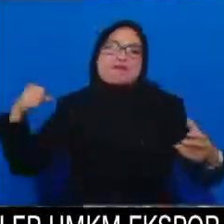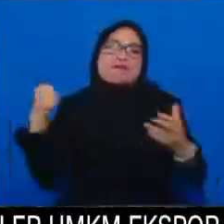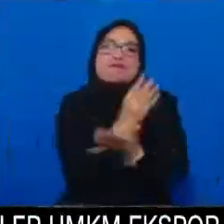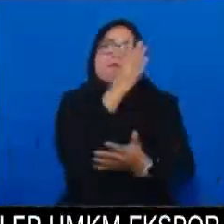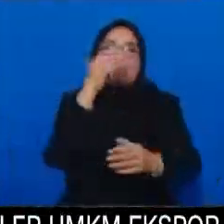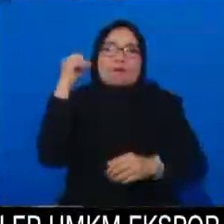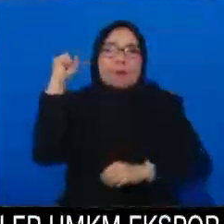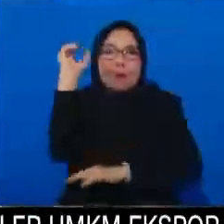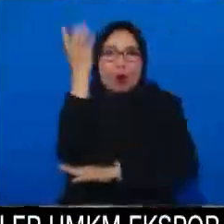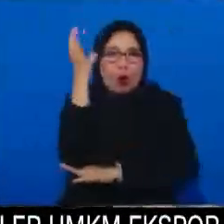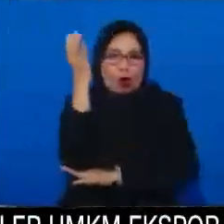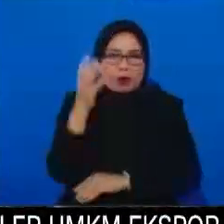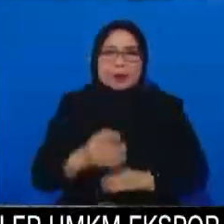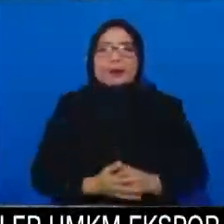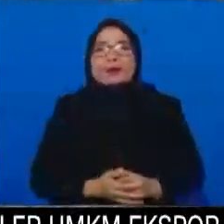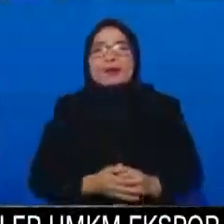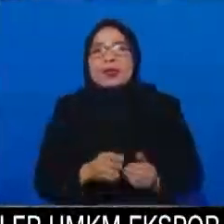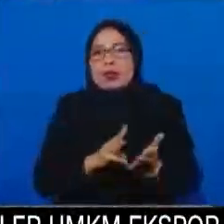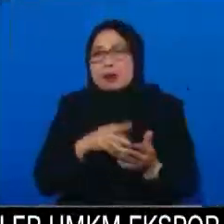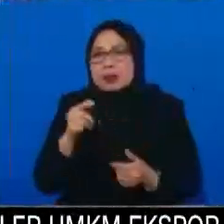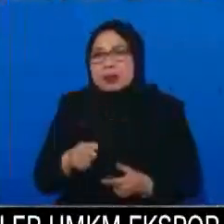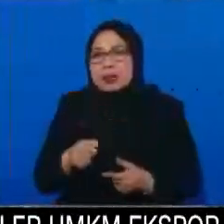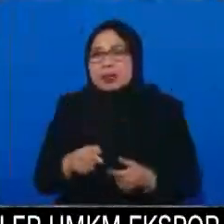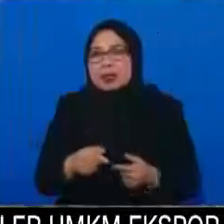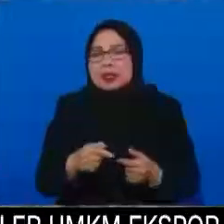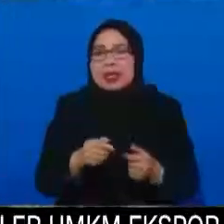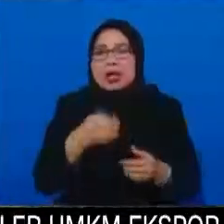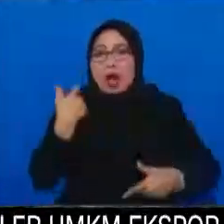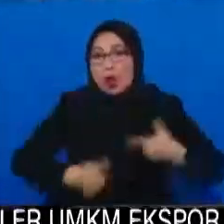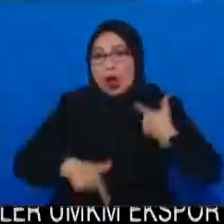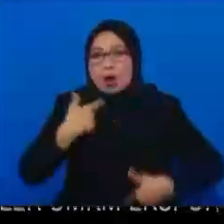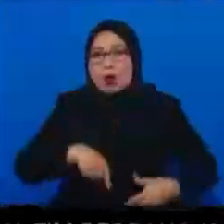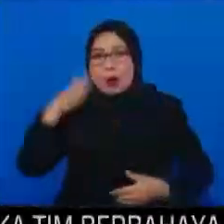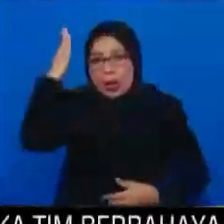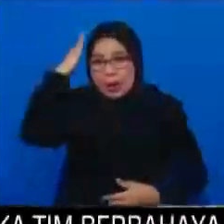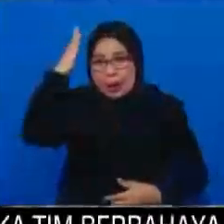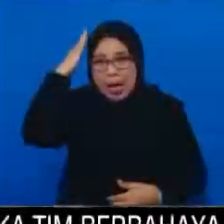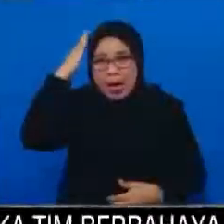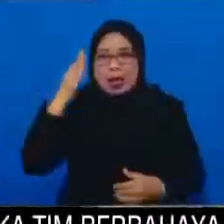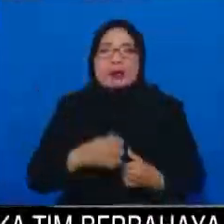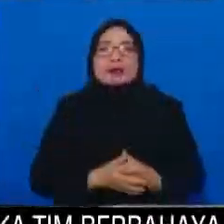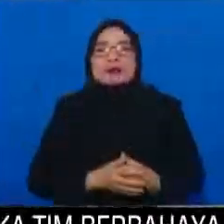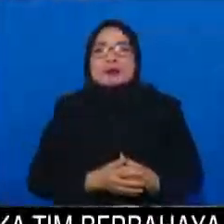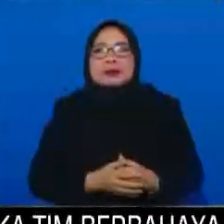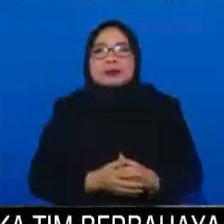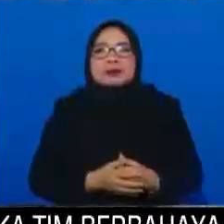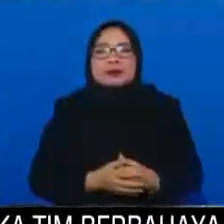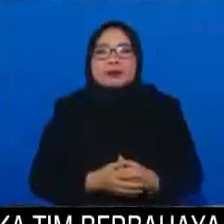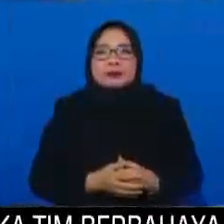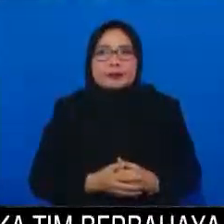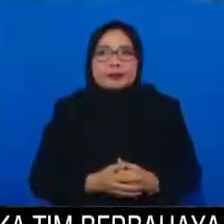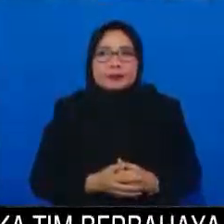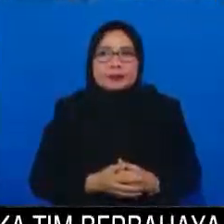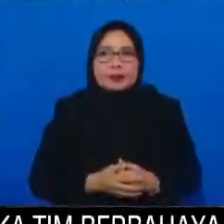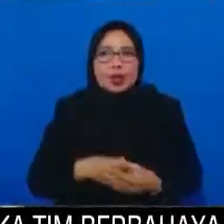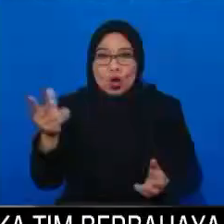pohon. Akibat peristiwa tersebut, sopir pickup menderita luka parah pada bagian kepala akibat terjepit di kabin mobil.